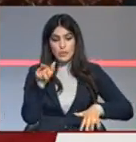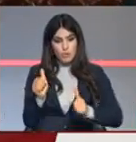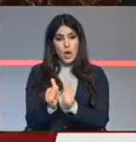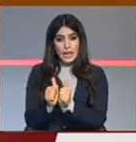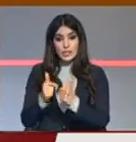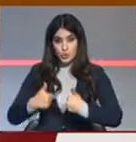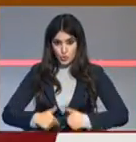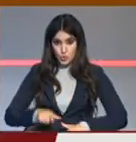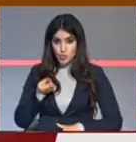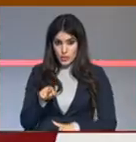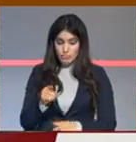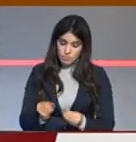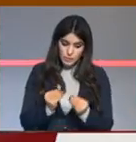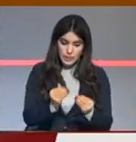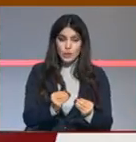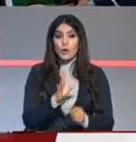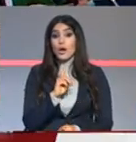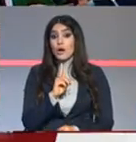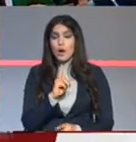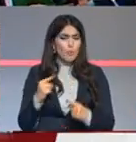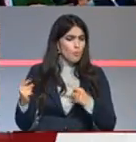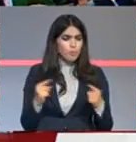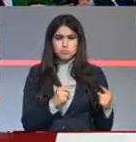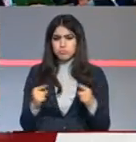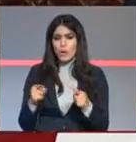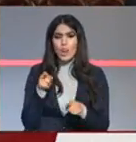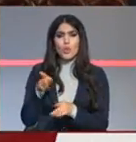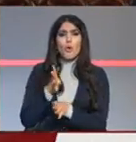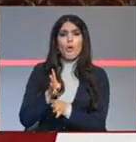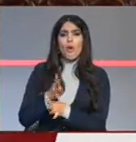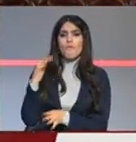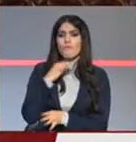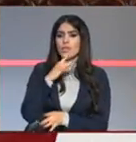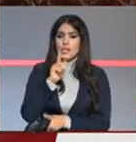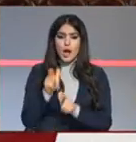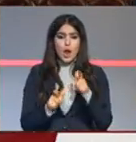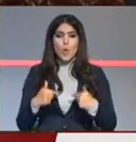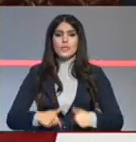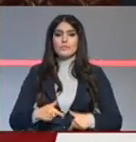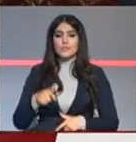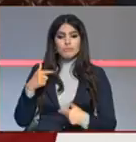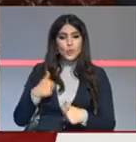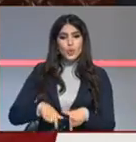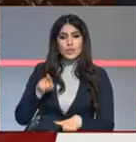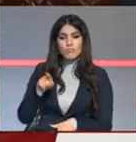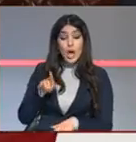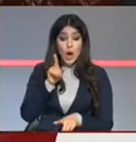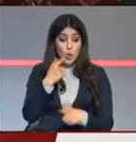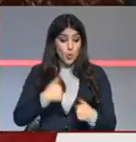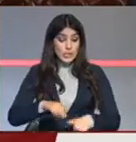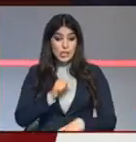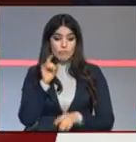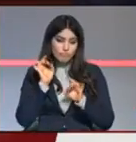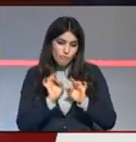الشعب لم تخرج عن الثقة المنتظرة. جدل وتهم بالفساد وجهت إلى بعض الأسماء نفاها رئيس الحكومة